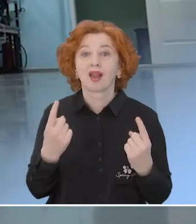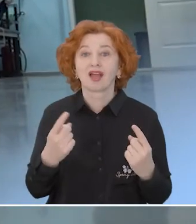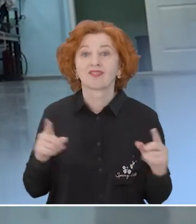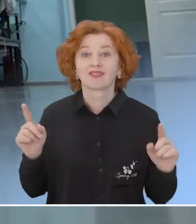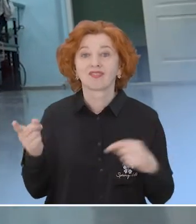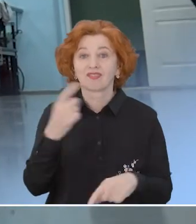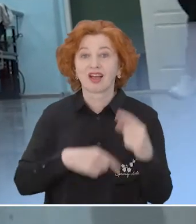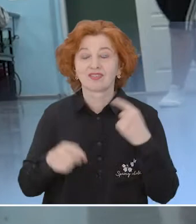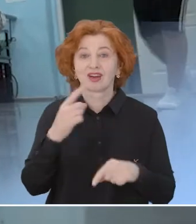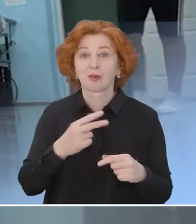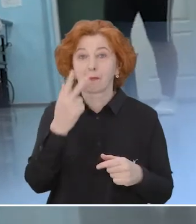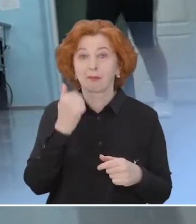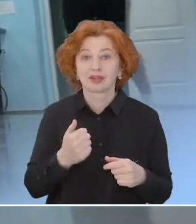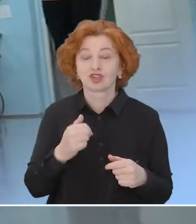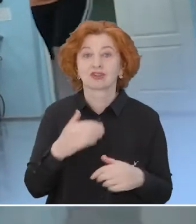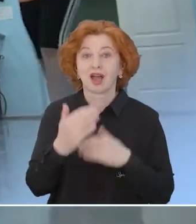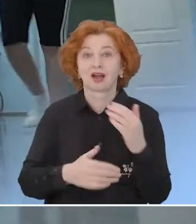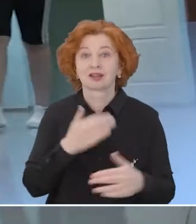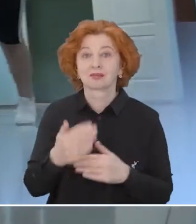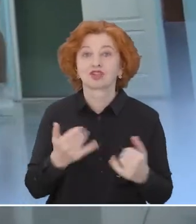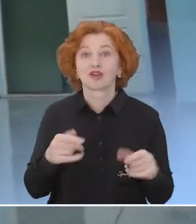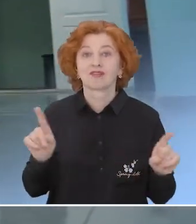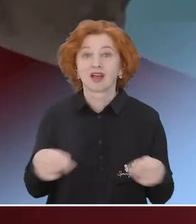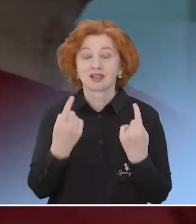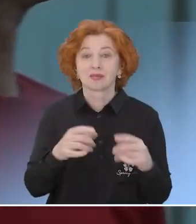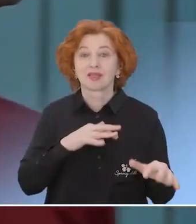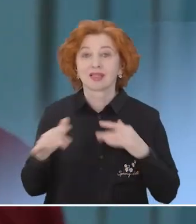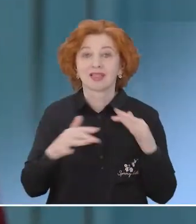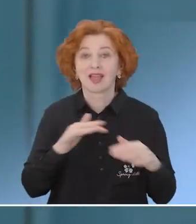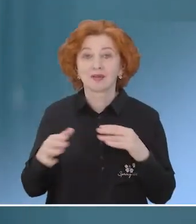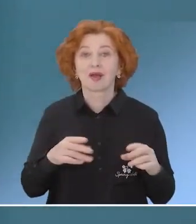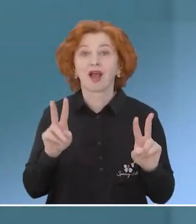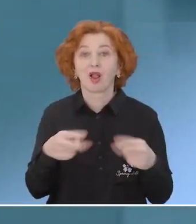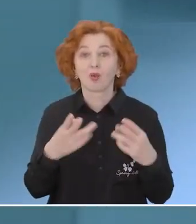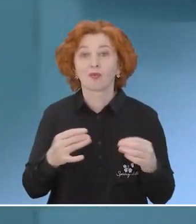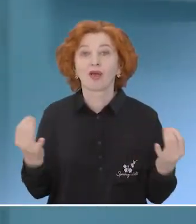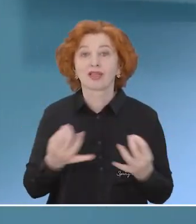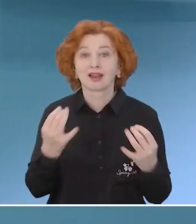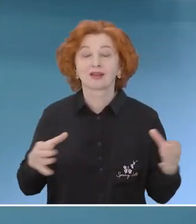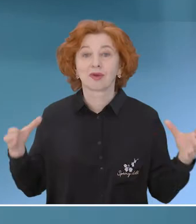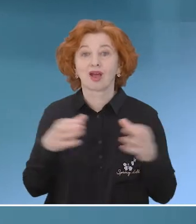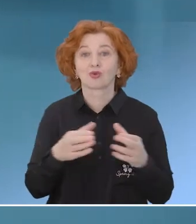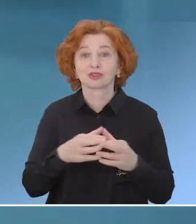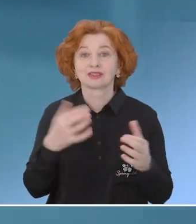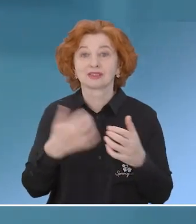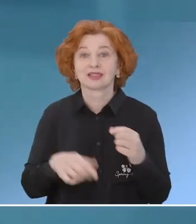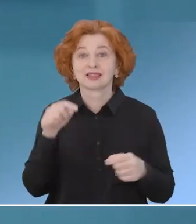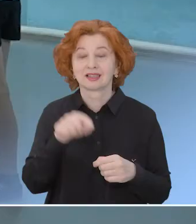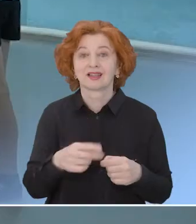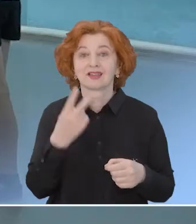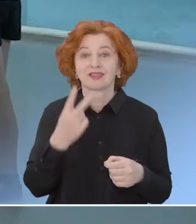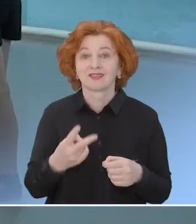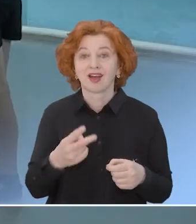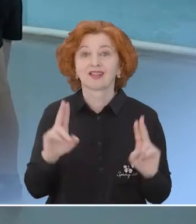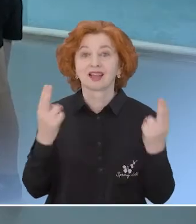«Юбилейный» постепенно возвращаются к привычному ритму жизни. Уже возобновили деятельность клубы по интересам и кружки. Среди них